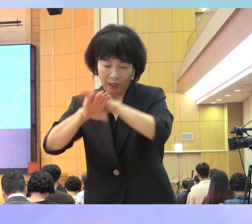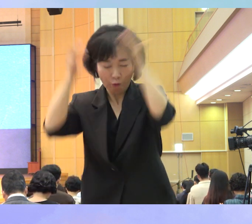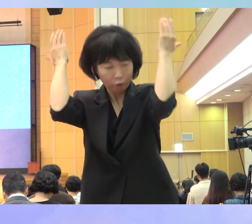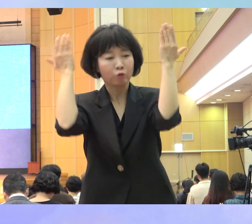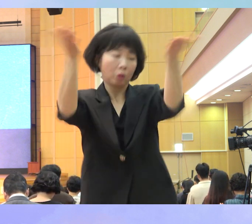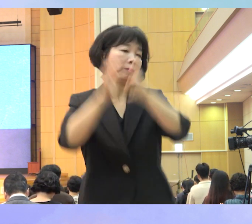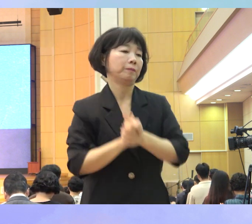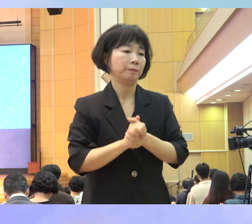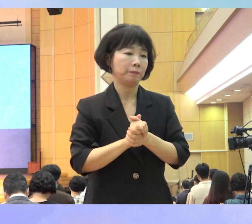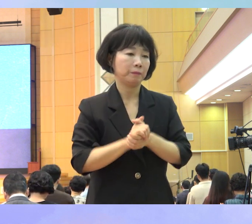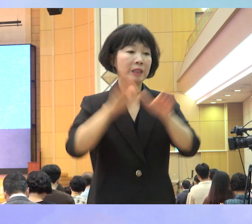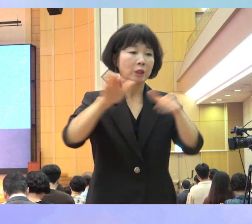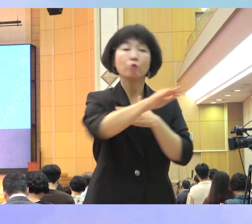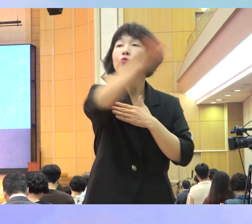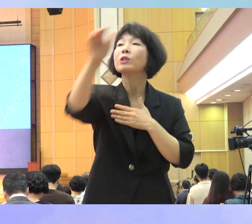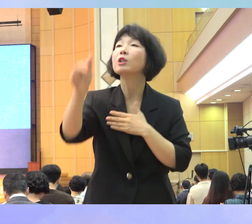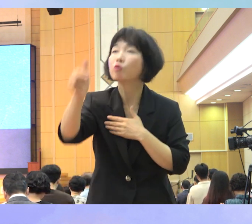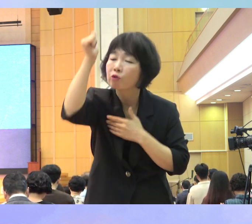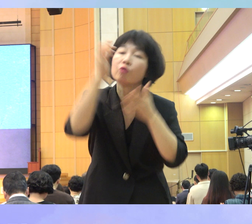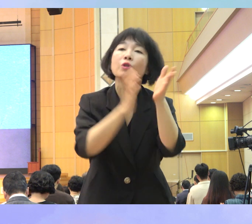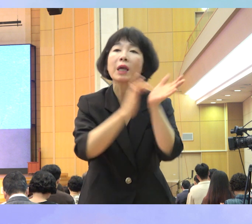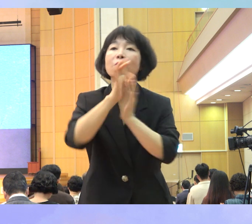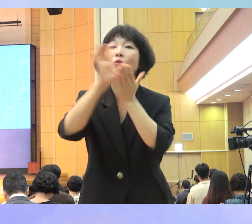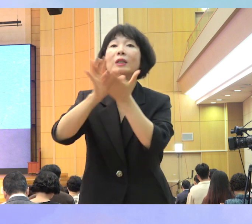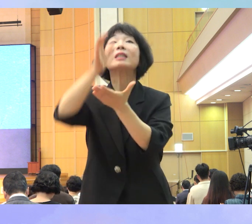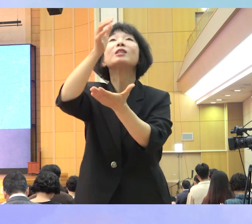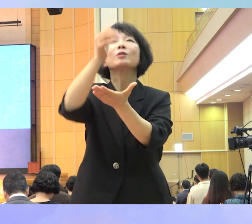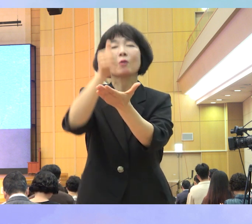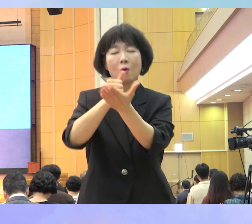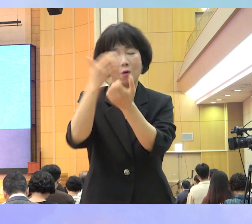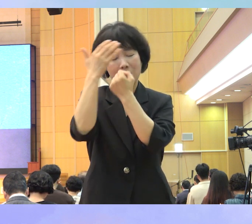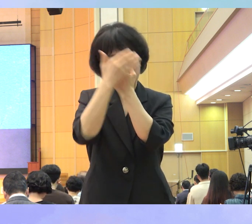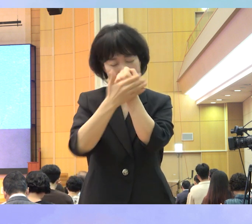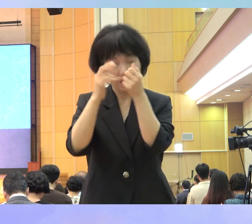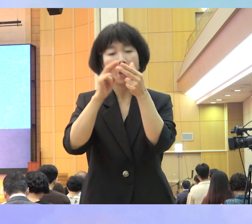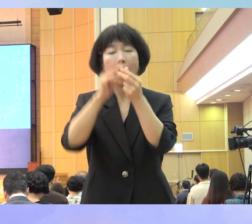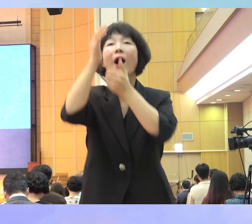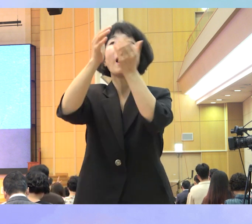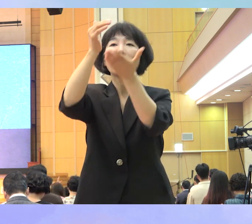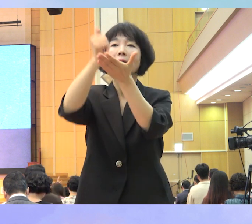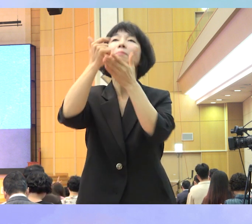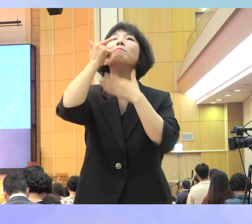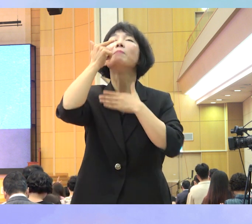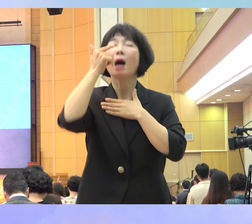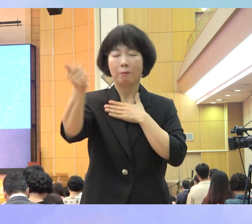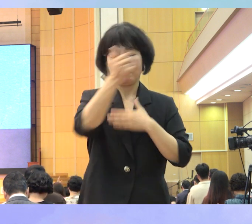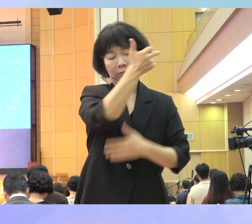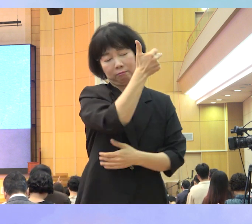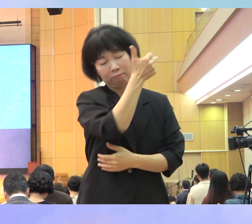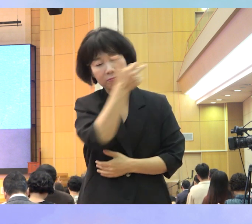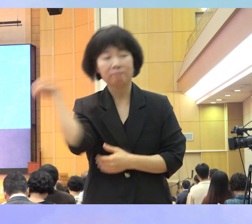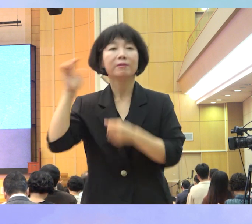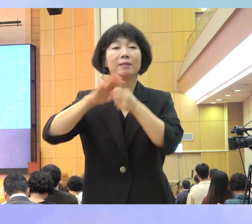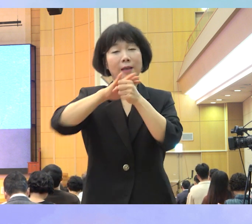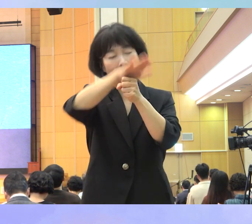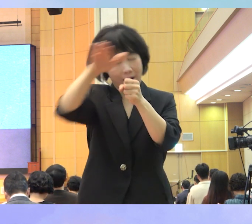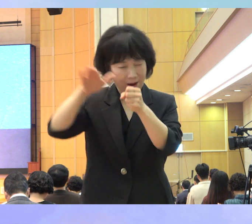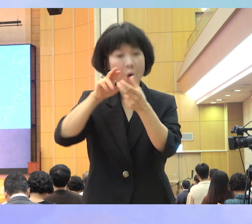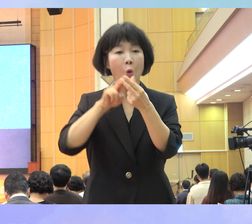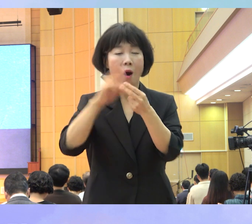채워 주시옵소서. 이제는 우리 주 예수 그리스도의 은혜와 하나님 아버지의 극진하신